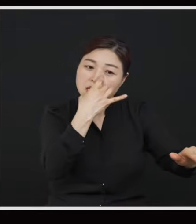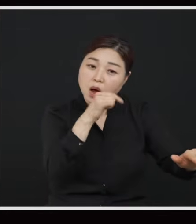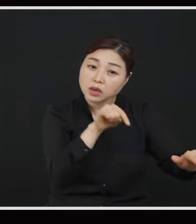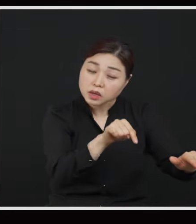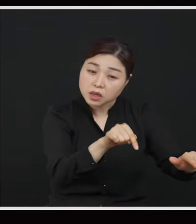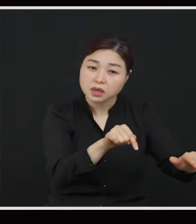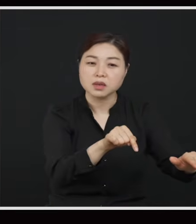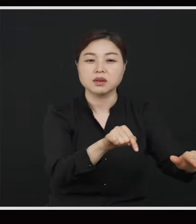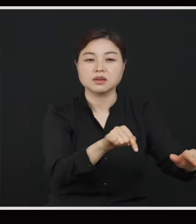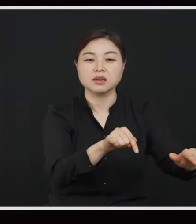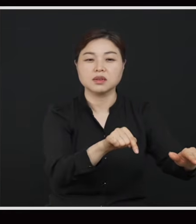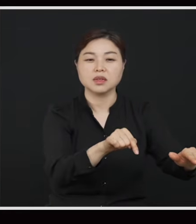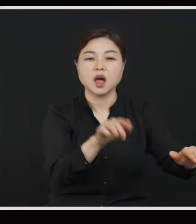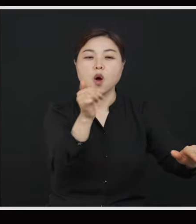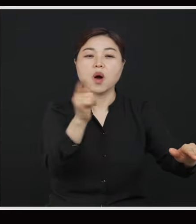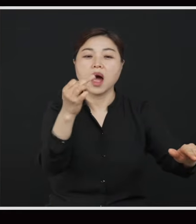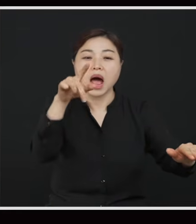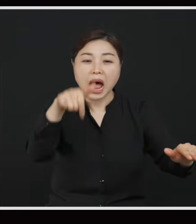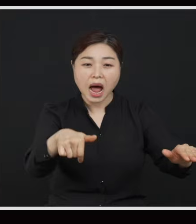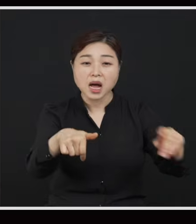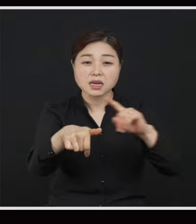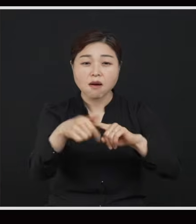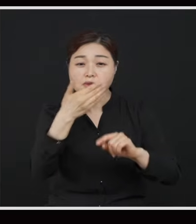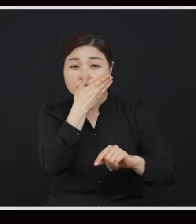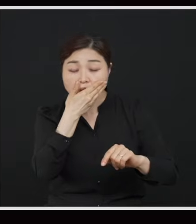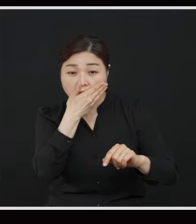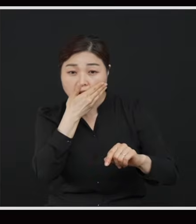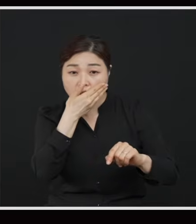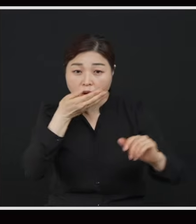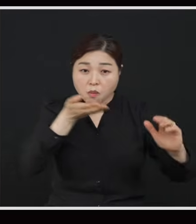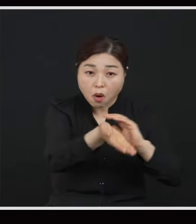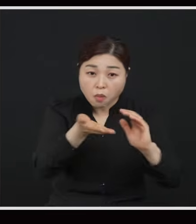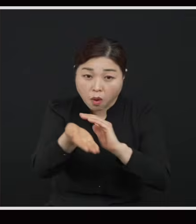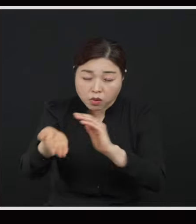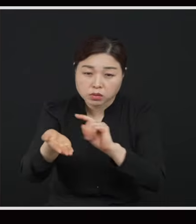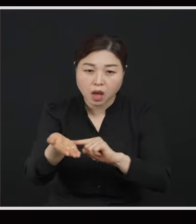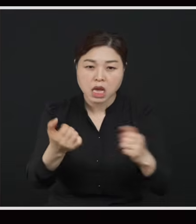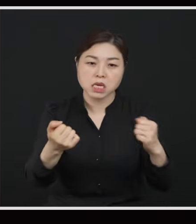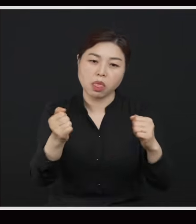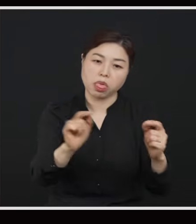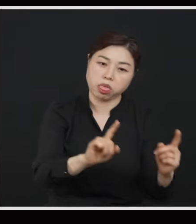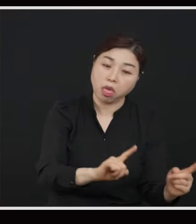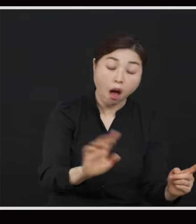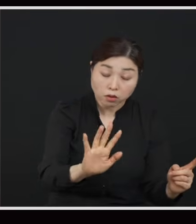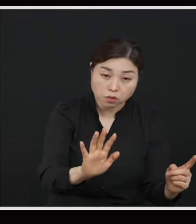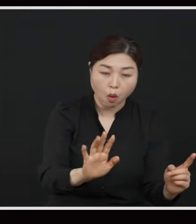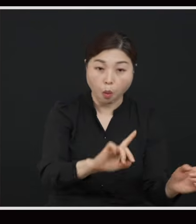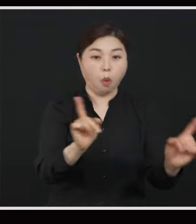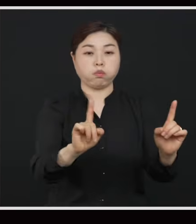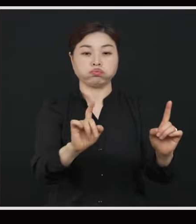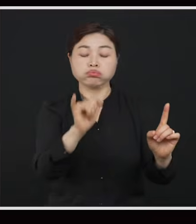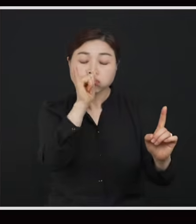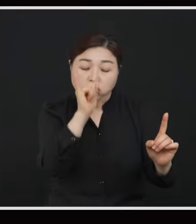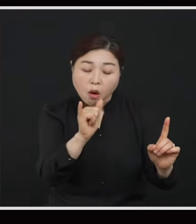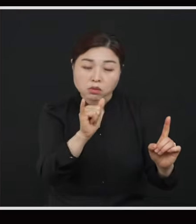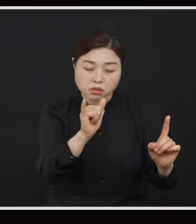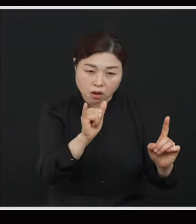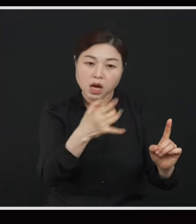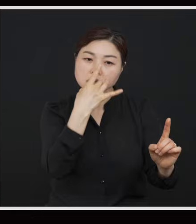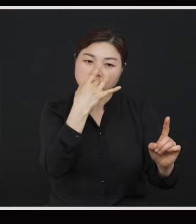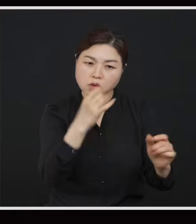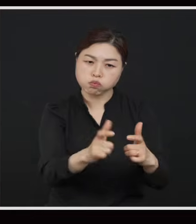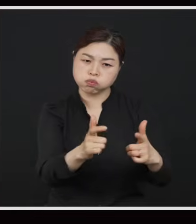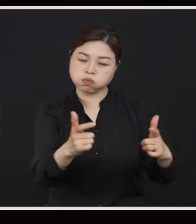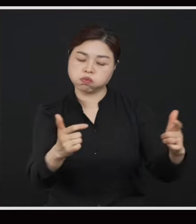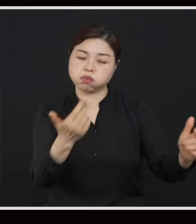난쟁이벼, 여기 난쟁이면은 거기에 화학비료를 왕창 줬는데도 쓰러지지가 않고, 그러니까 식량 증산이 가능하고. 근데